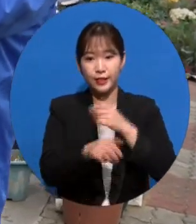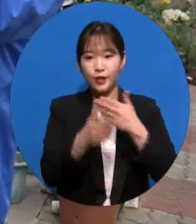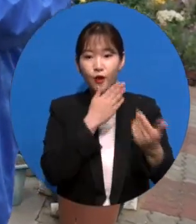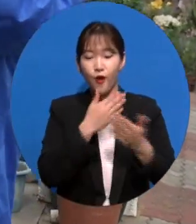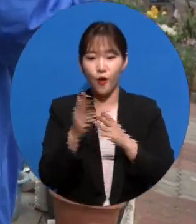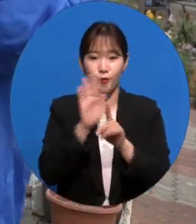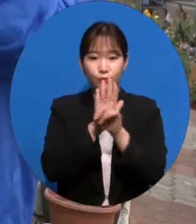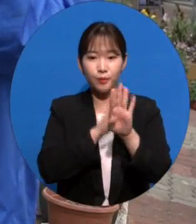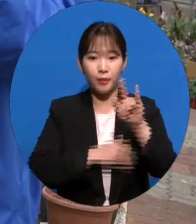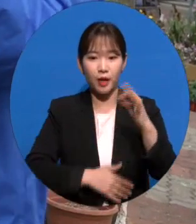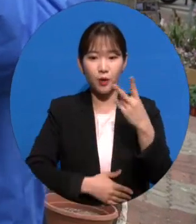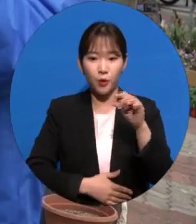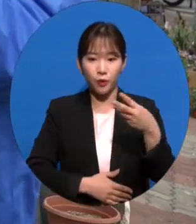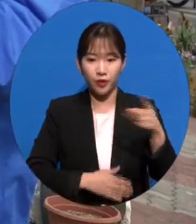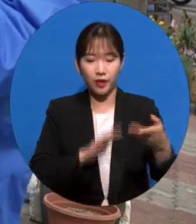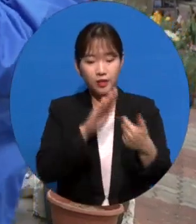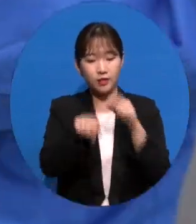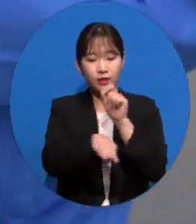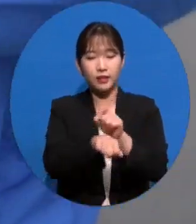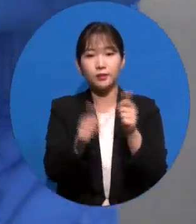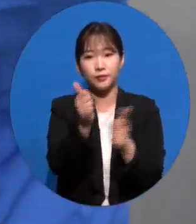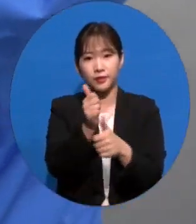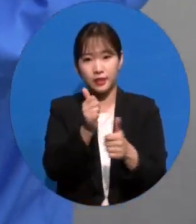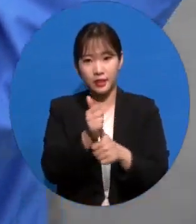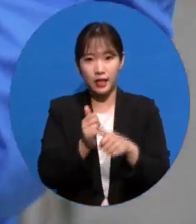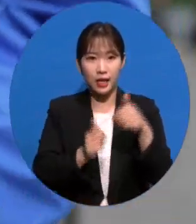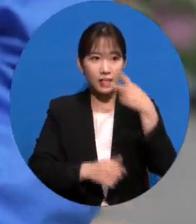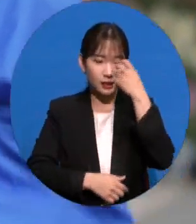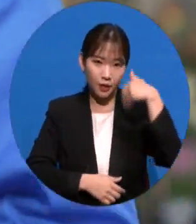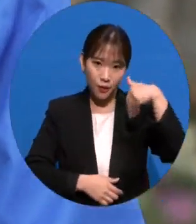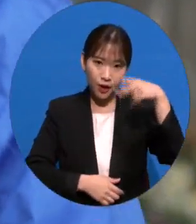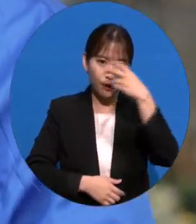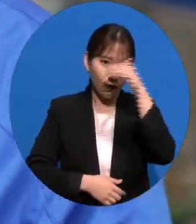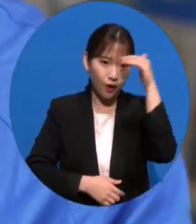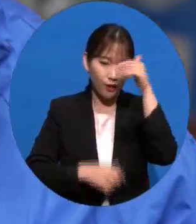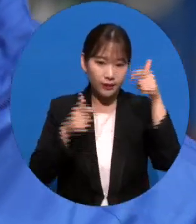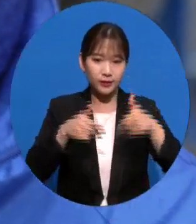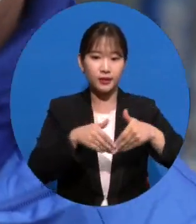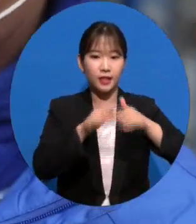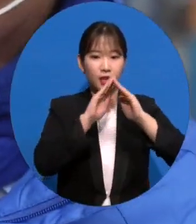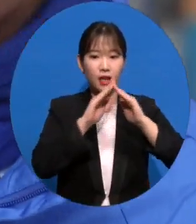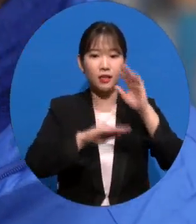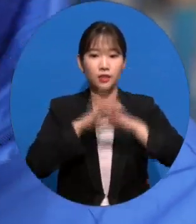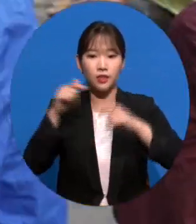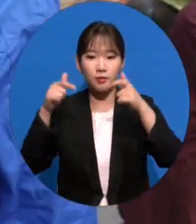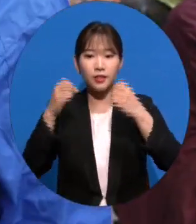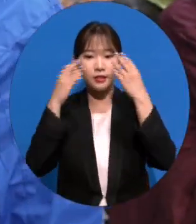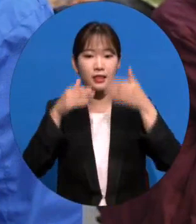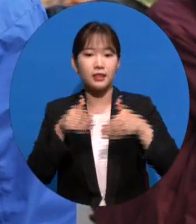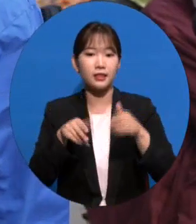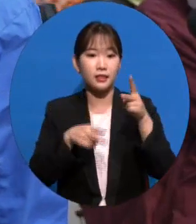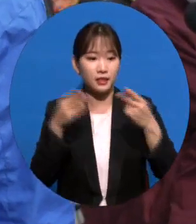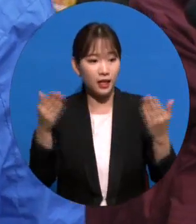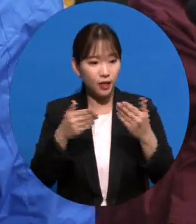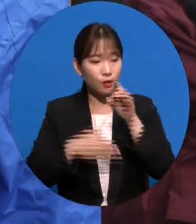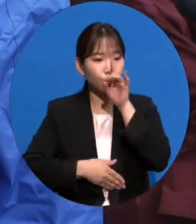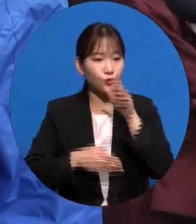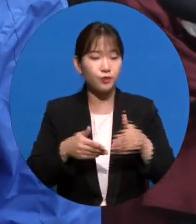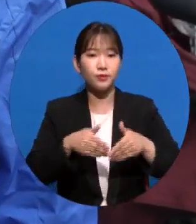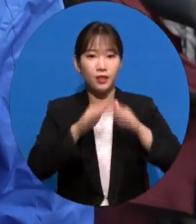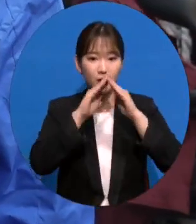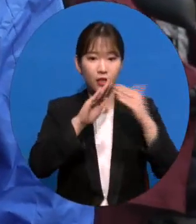앞세운 배영태 전 행정부지사는 체류형 관광단지 개발과 서남권 신산업지대 거점